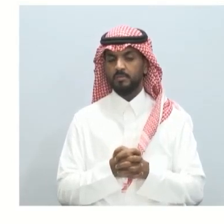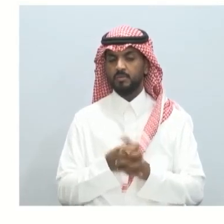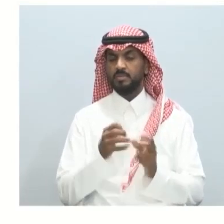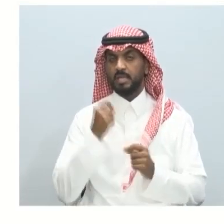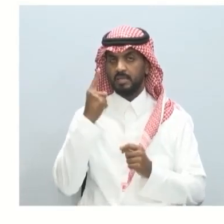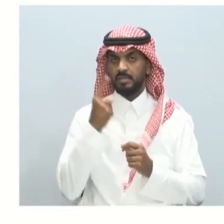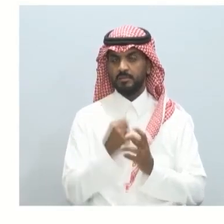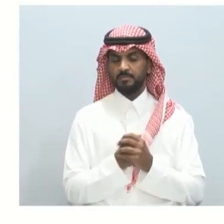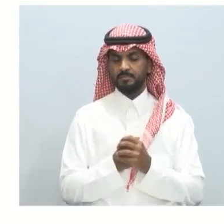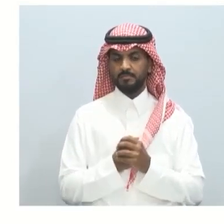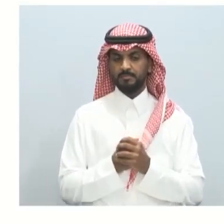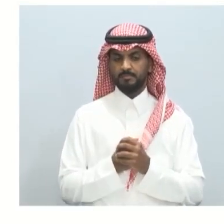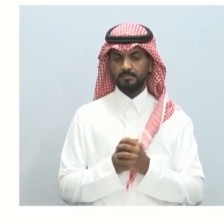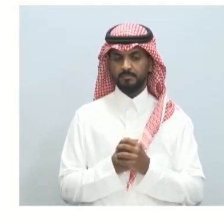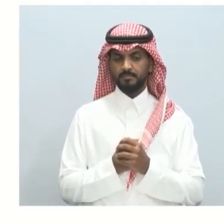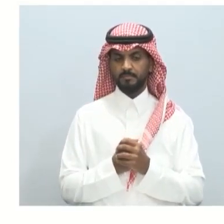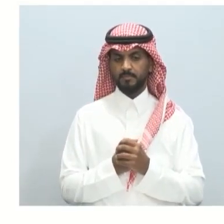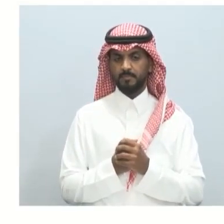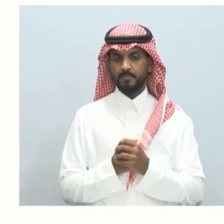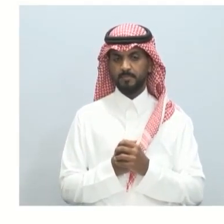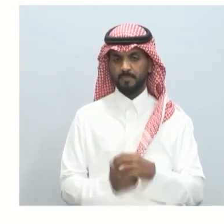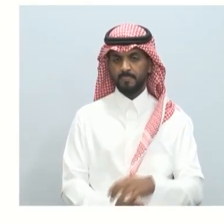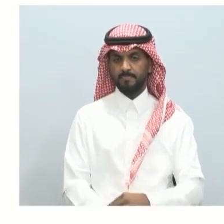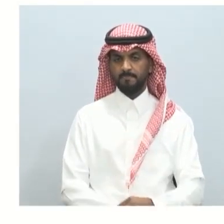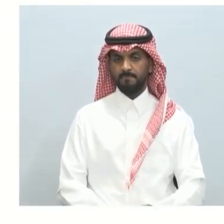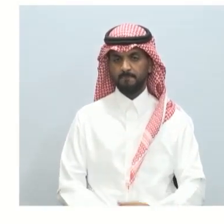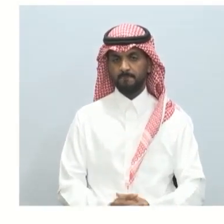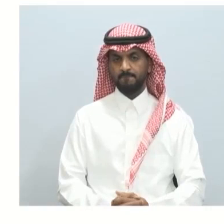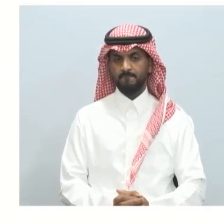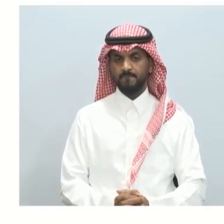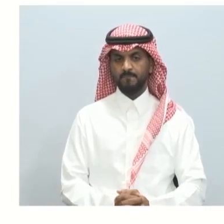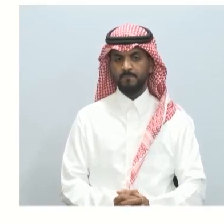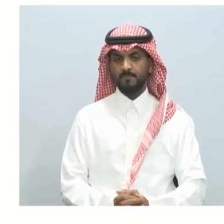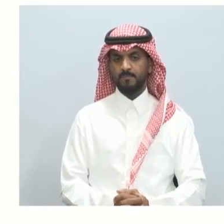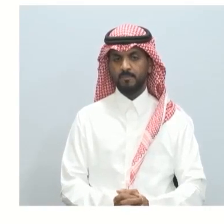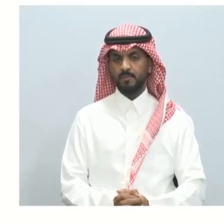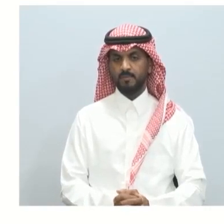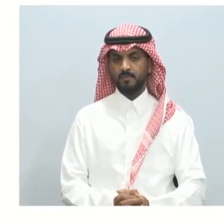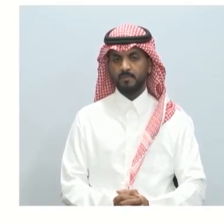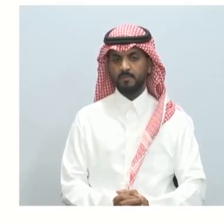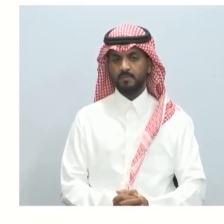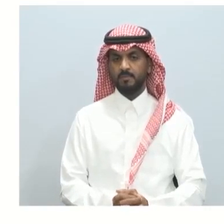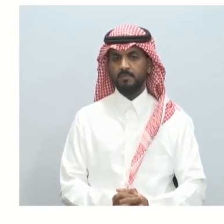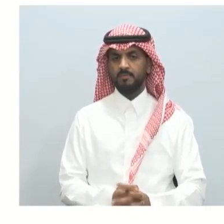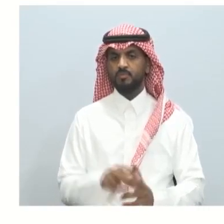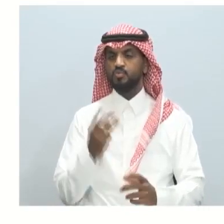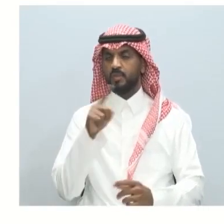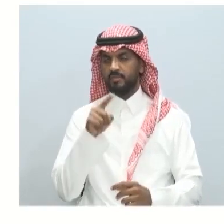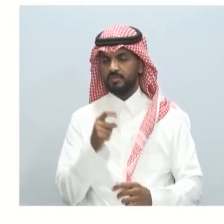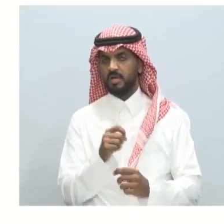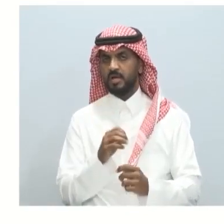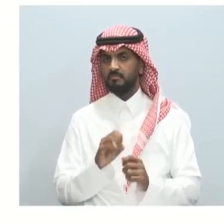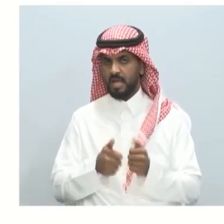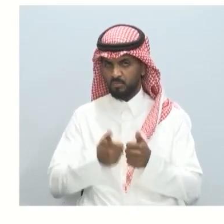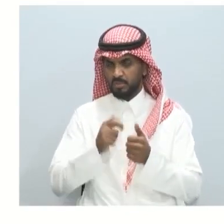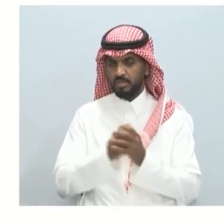اذكى القراءه بشكل اذكى احسنتم هنا الث عش هل يمكنك قراءه جميع